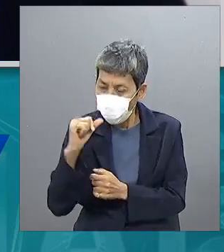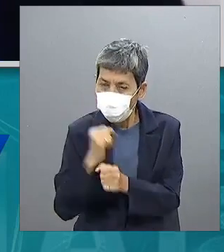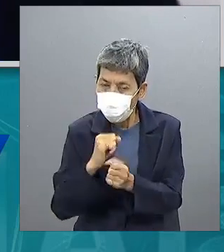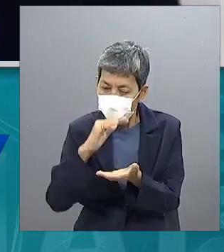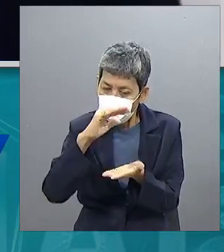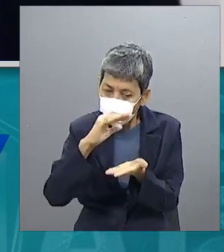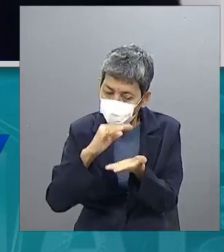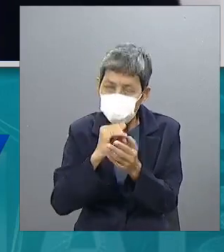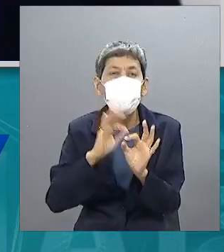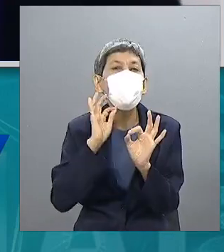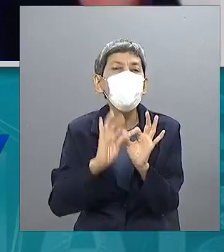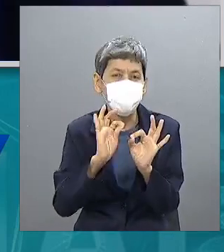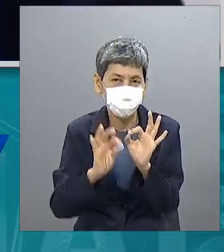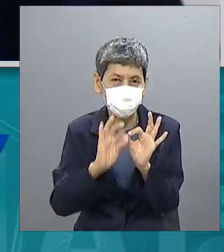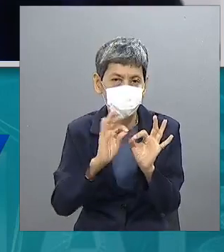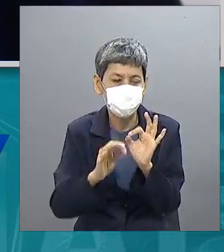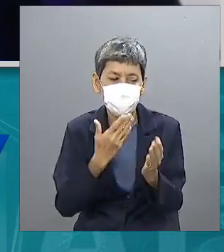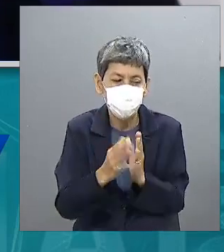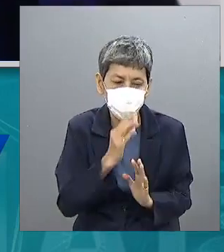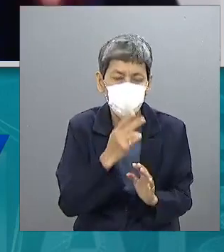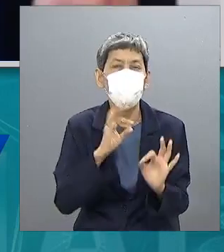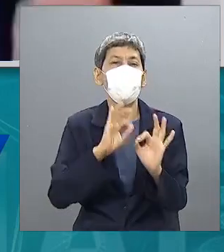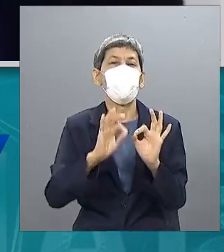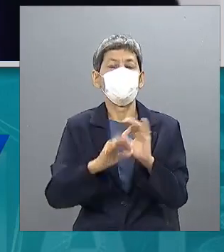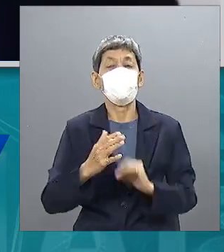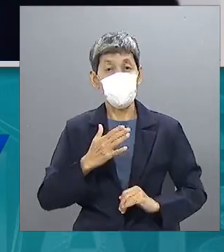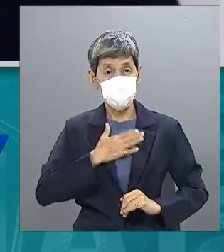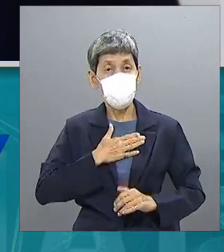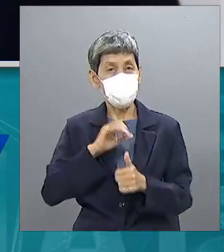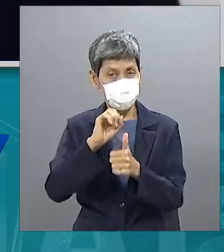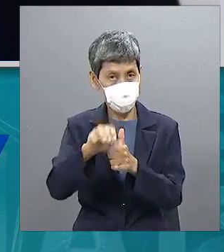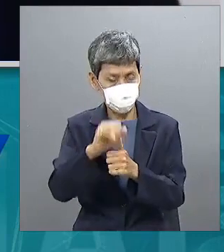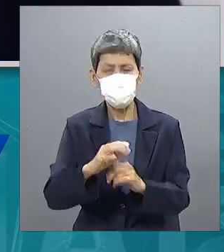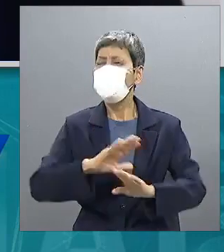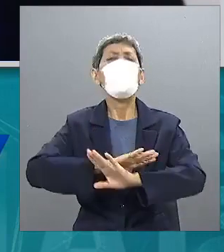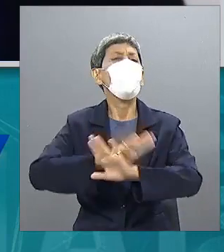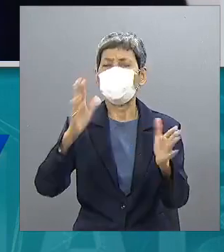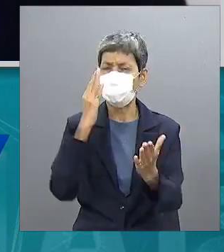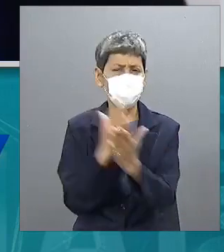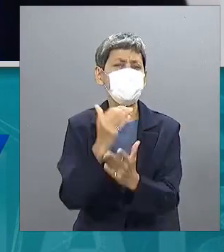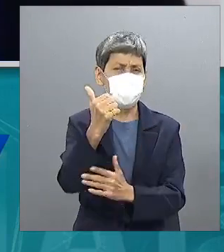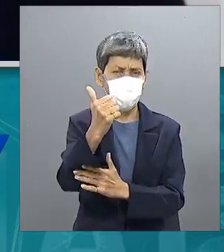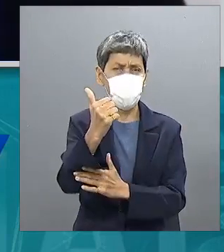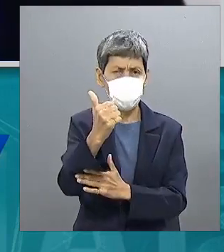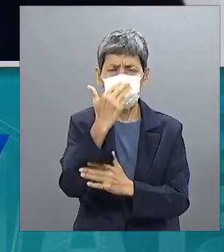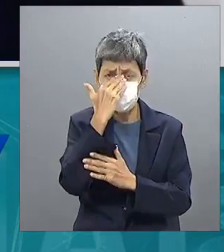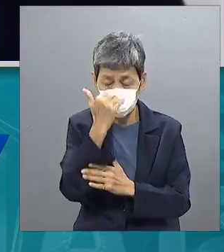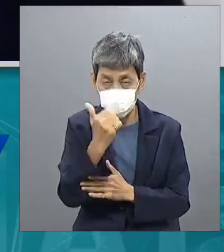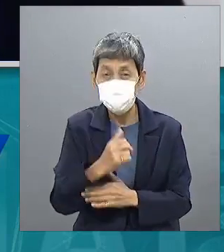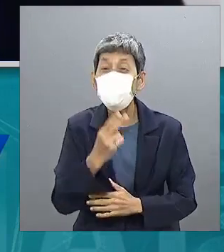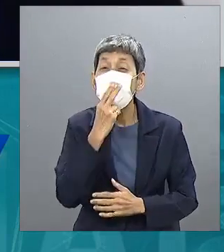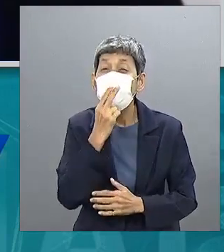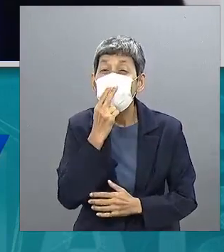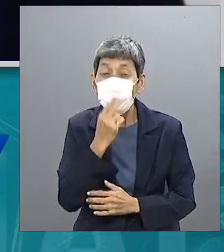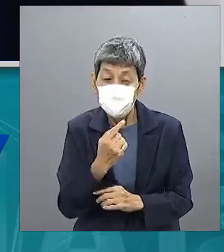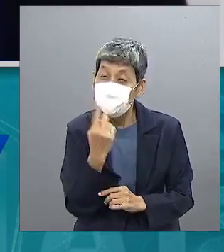การประหยัดในเรื่องของการซื้อบุหรี่ด้วยได้ส่วนตัวผมแนะนำนะครับว่าเลิกไปเลยดีที่สุดครับเพราะว่าบันการสูบบุหรี่แค่หนึ่งวันนั้น